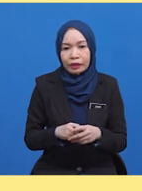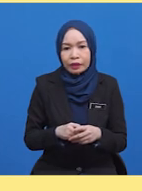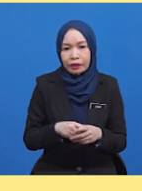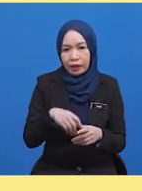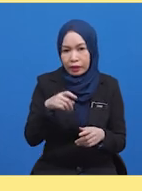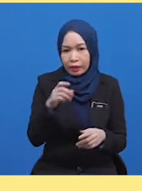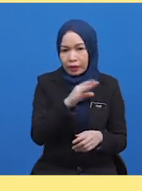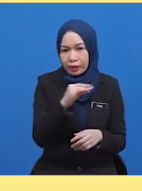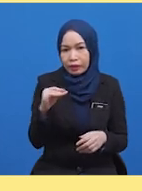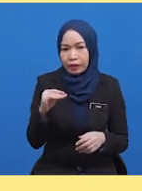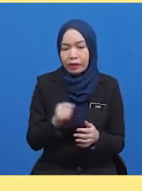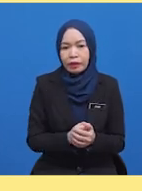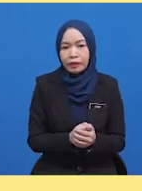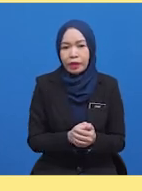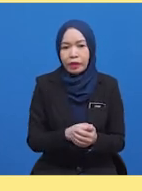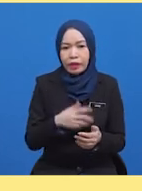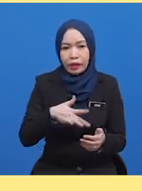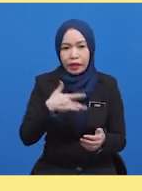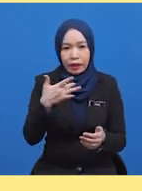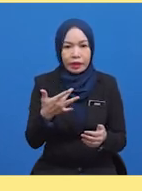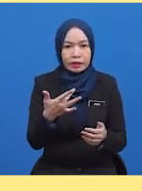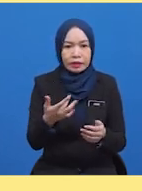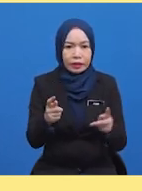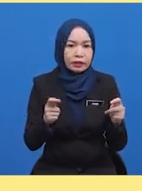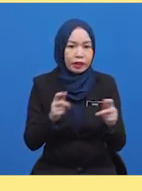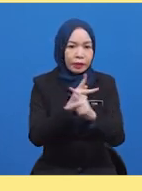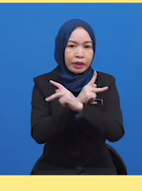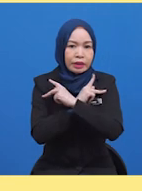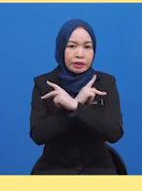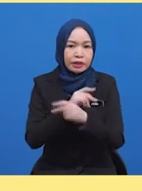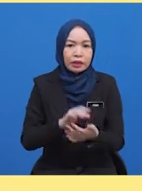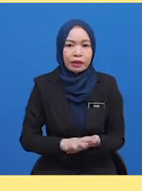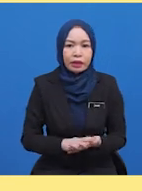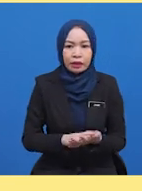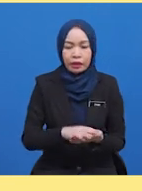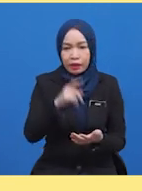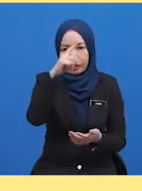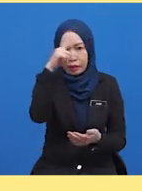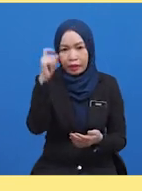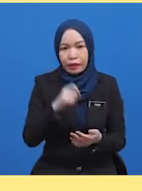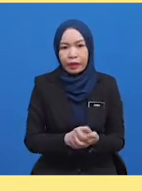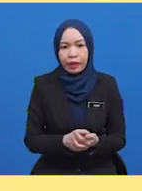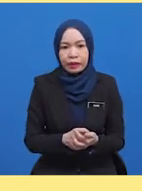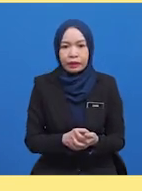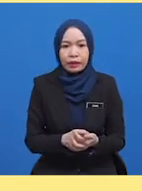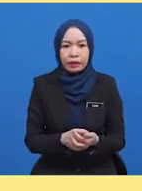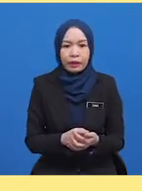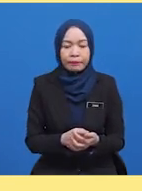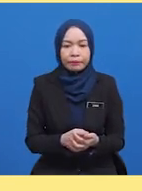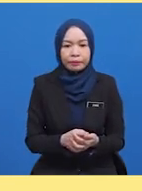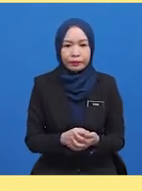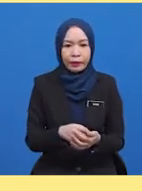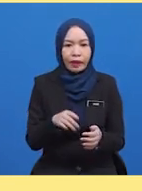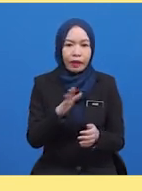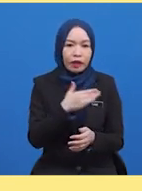terhadap kejayaan yang diperoleh bapel beruntung mengadakan kenduri kesyukuran atas